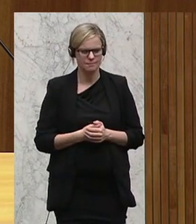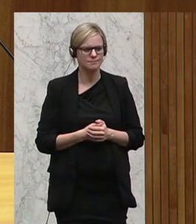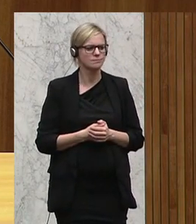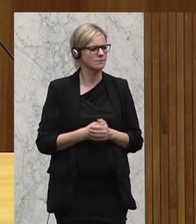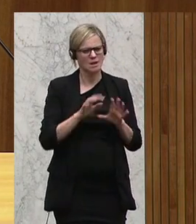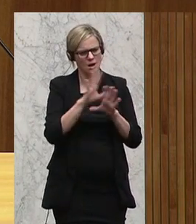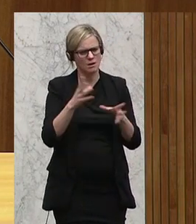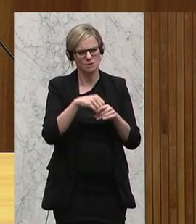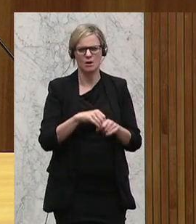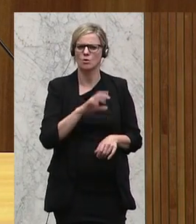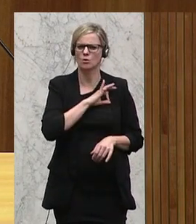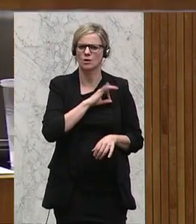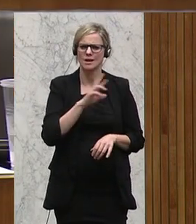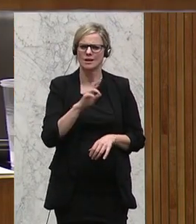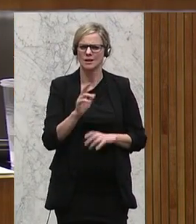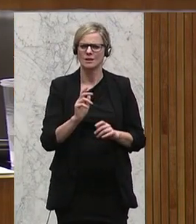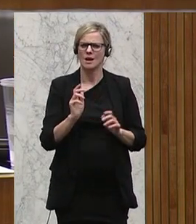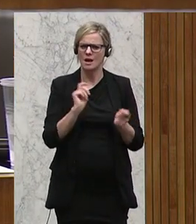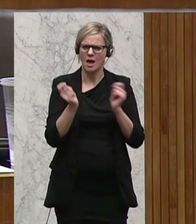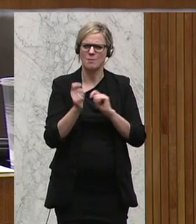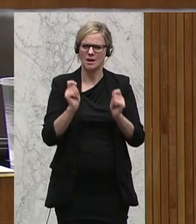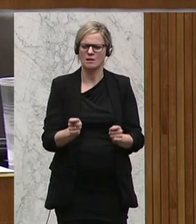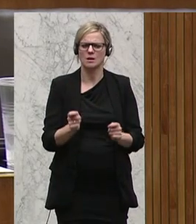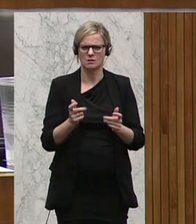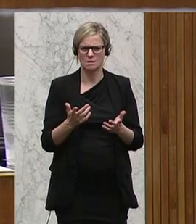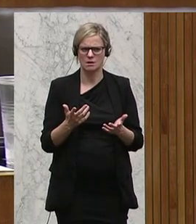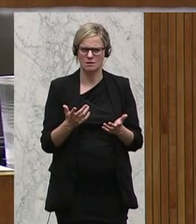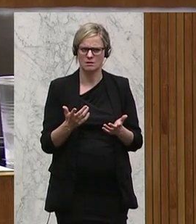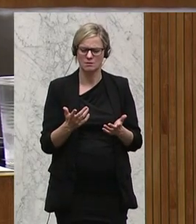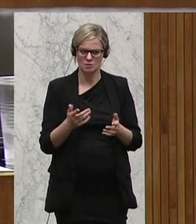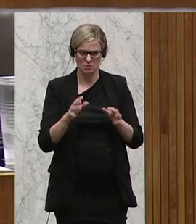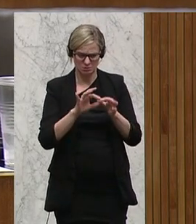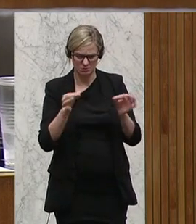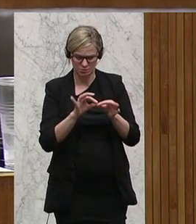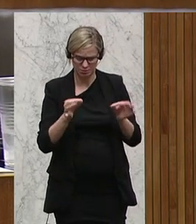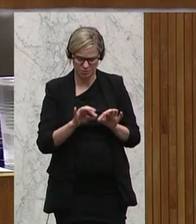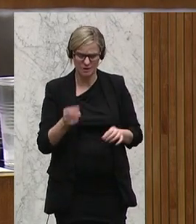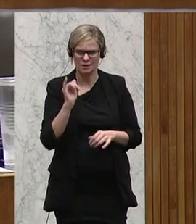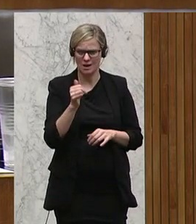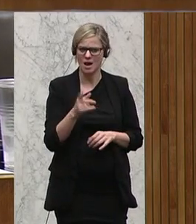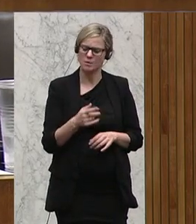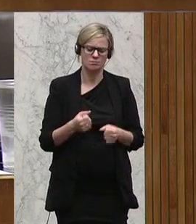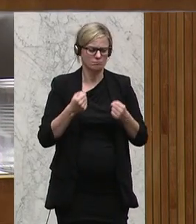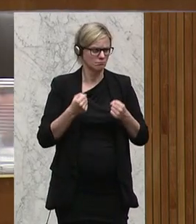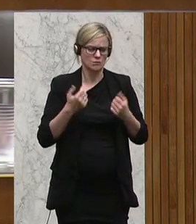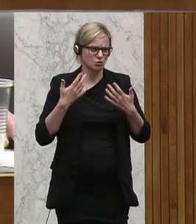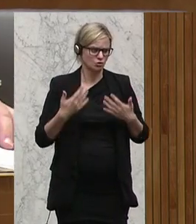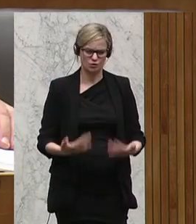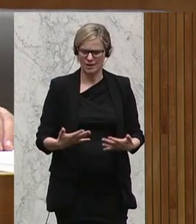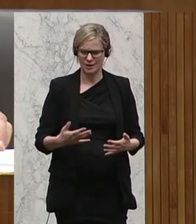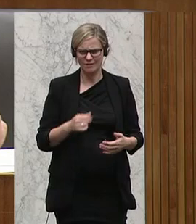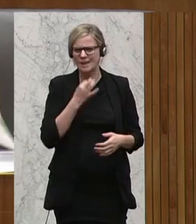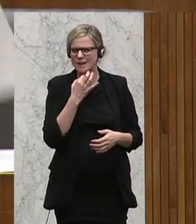Und Herr Kollege Rosenkranz, zu Ihrem Abänderungsantrag, Sie haben den ausgeführt, nur der hat eine ganz eklatante Schwäche und wir werden dem auch nicht näher